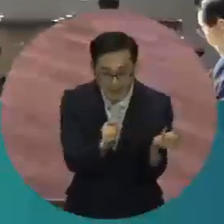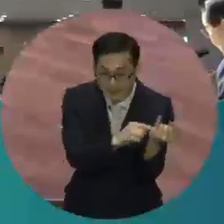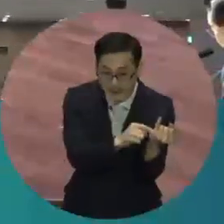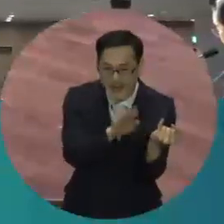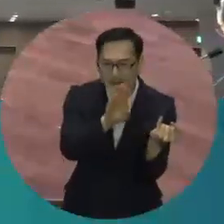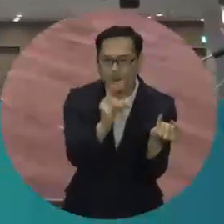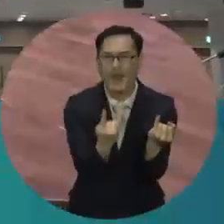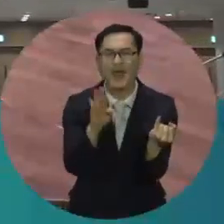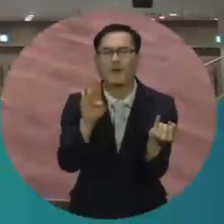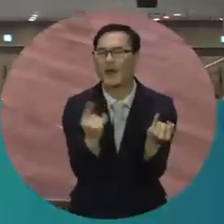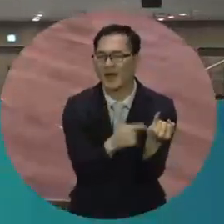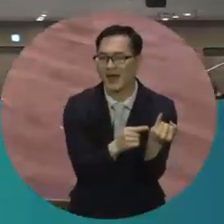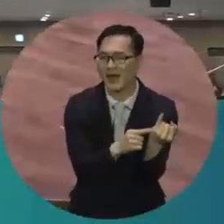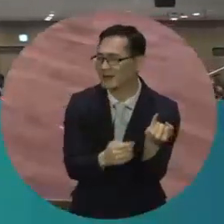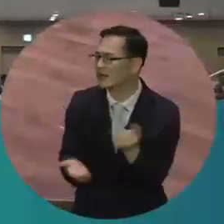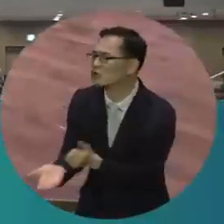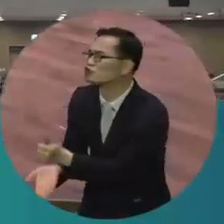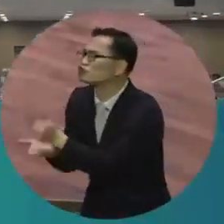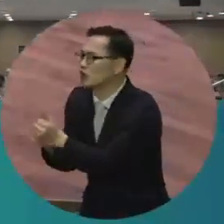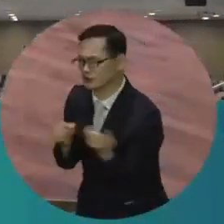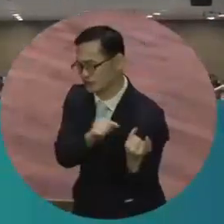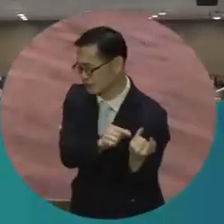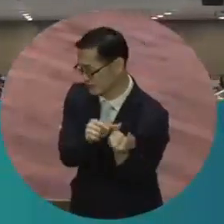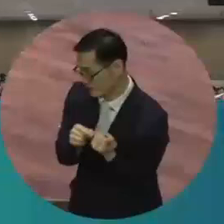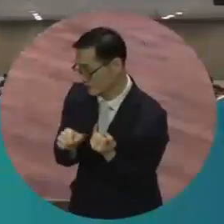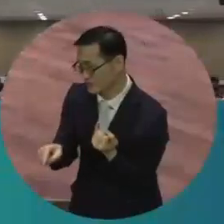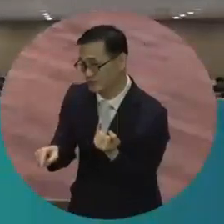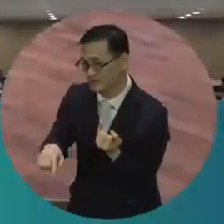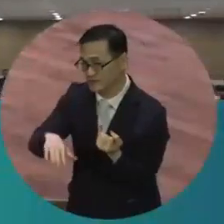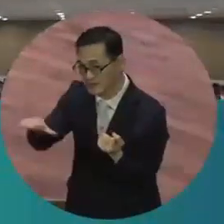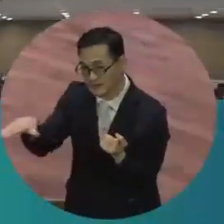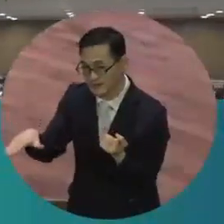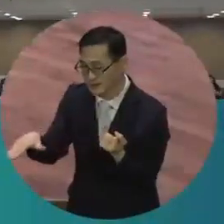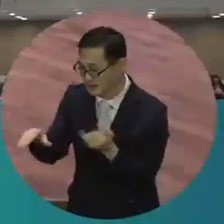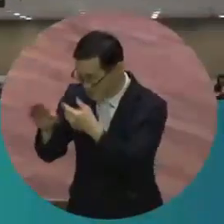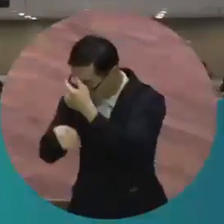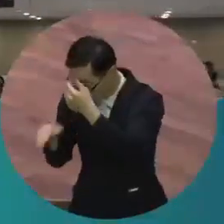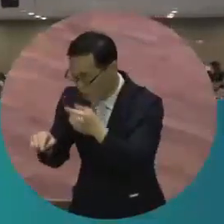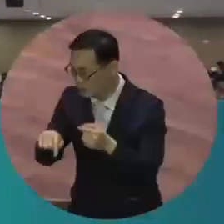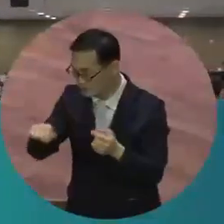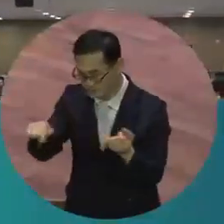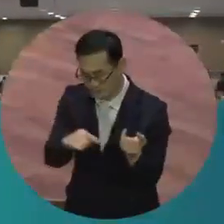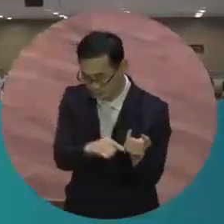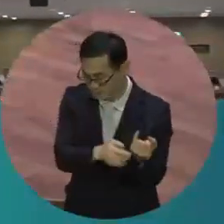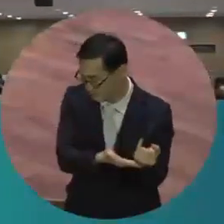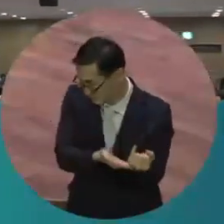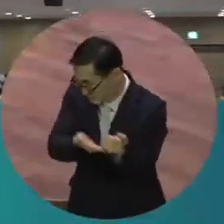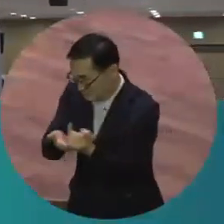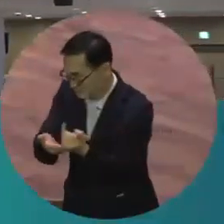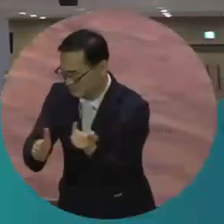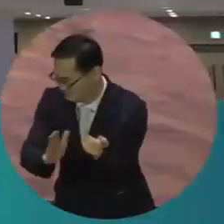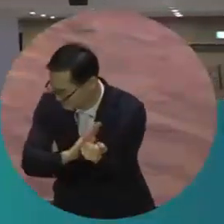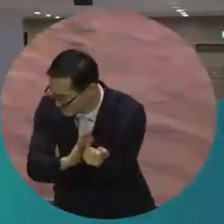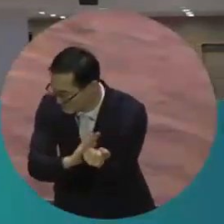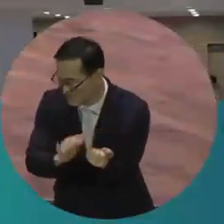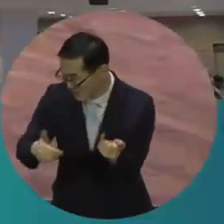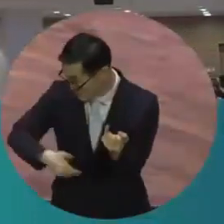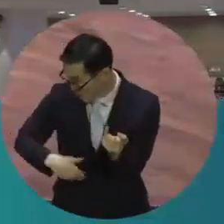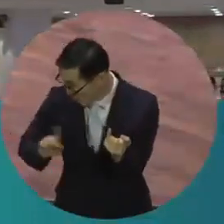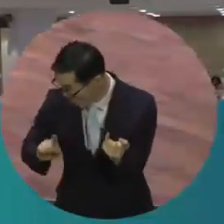추천하노니 너희는 주 안에서 성도들의 합당한 예절로 그를 영접하고 무엇이든지 그에게 소용되는